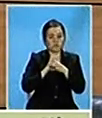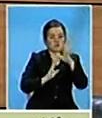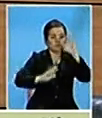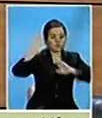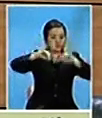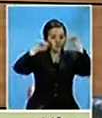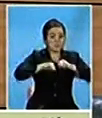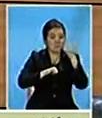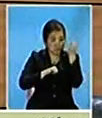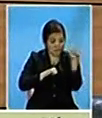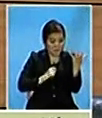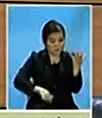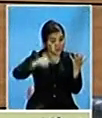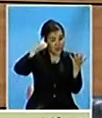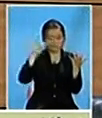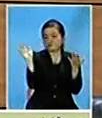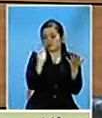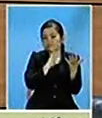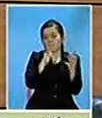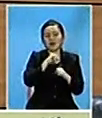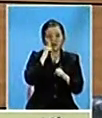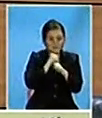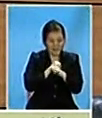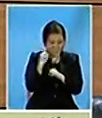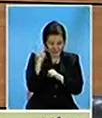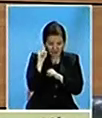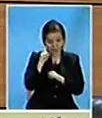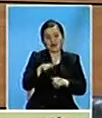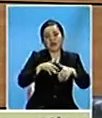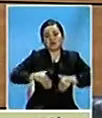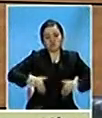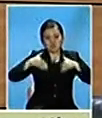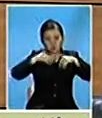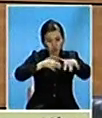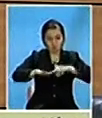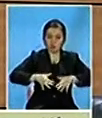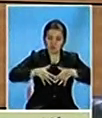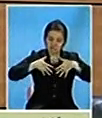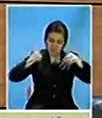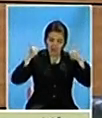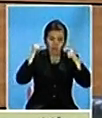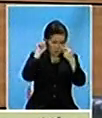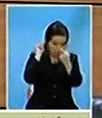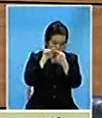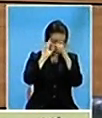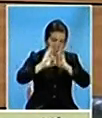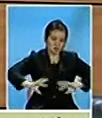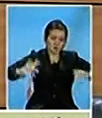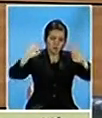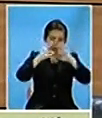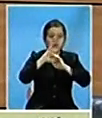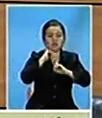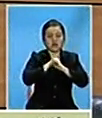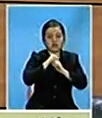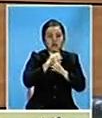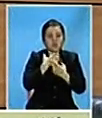เสียงคนส่วนใหญ่ทำอย่างไรที่จะให้ประชาชนอยู่ดีมีสุขนั่นคือสิ่งที่ปรารถนาเพราะฉะนั้นผมจึงอยากเห็นรั